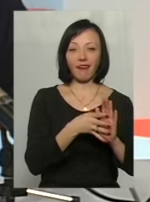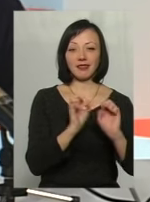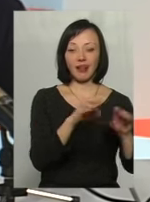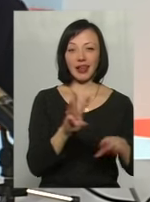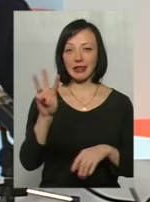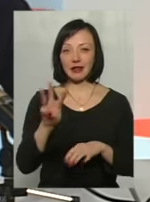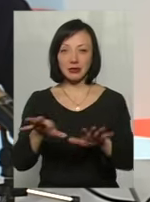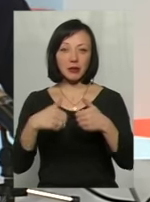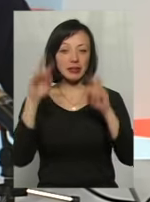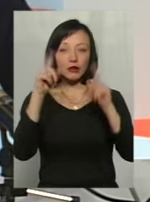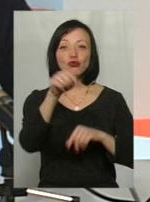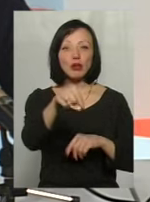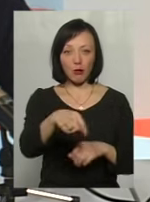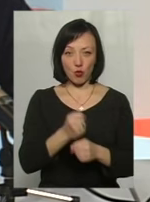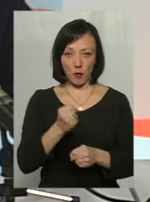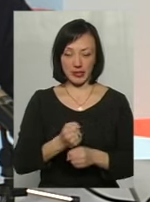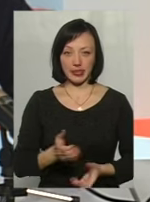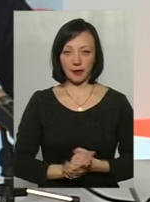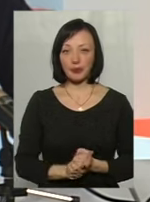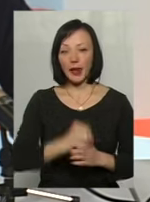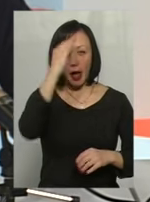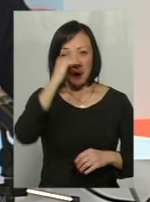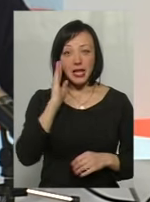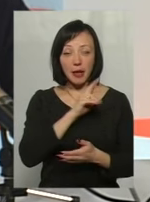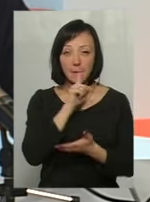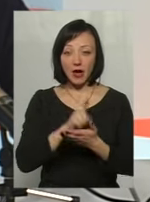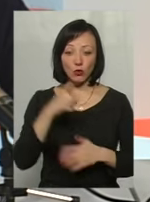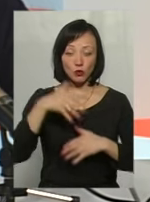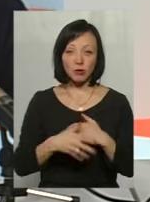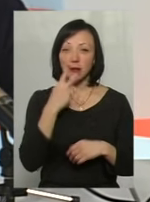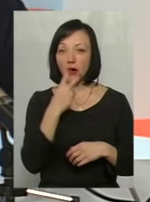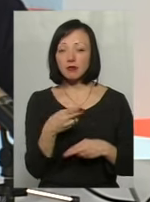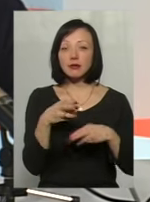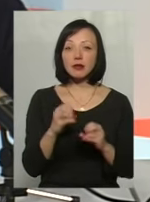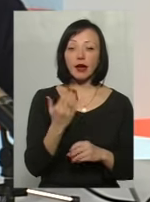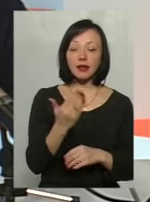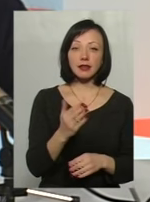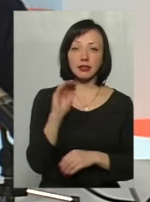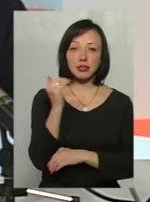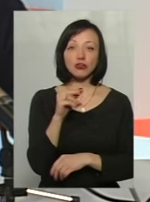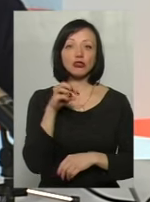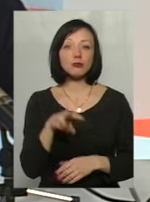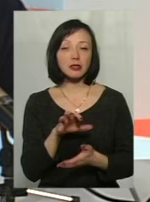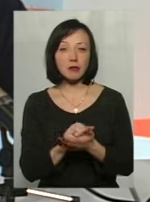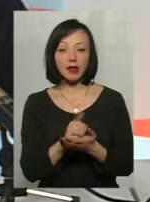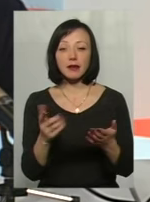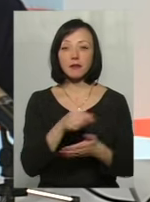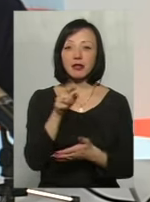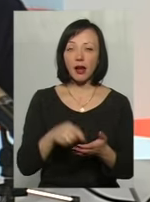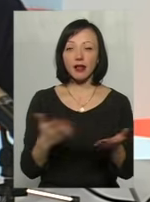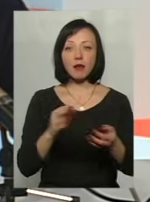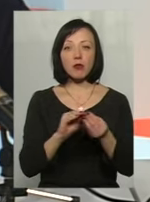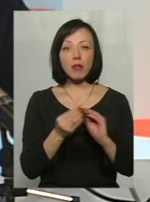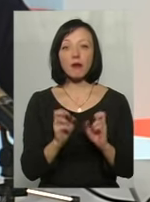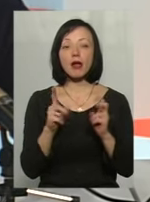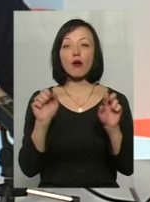забрали і все, вони не знають, що там робиться. От. Батьки мають розуміти і бачити, де їхня дитина, чим вона займається, які там питання, які проблеми,